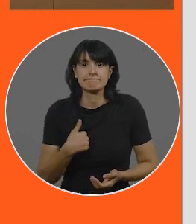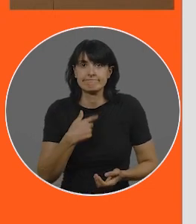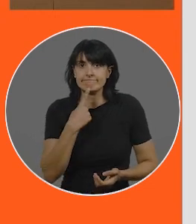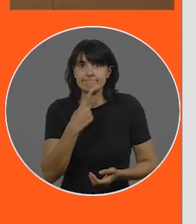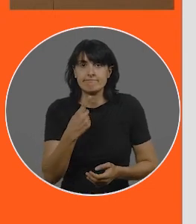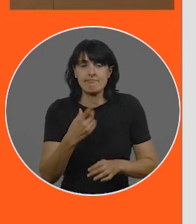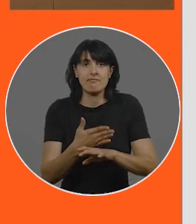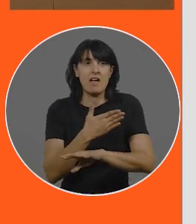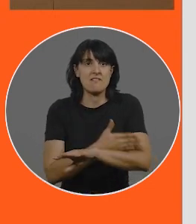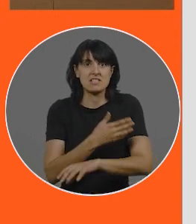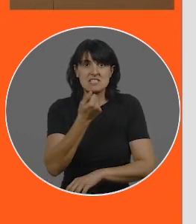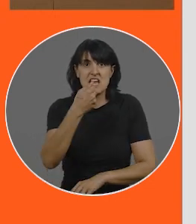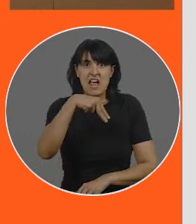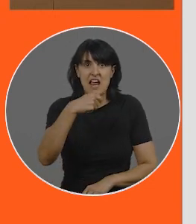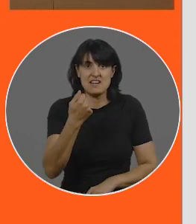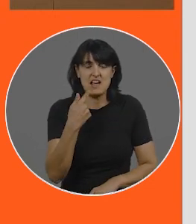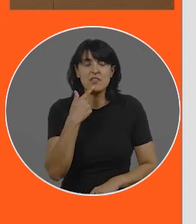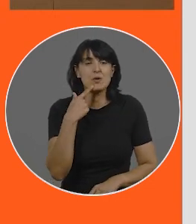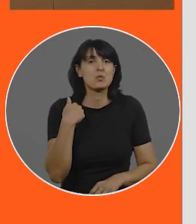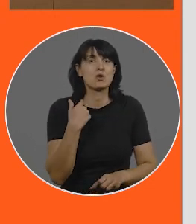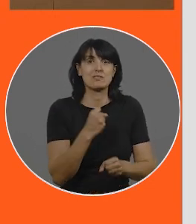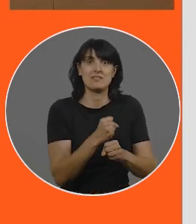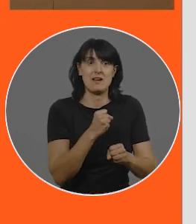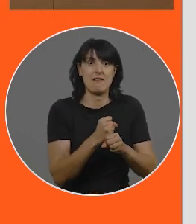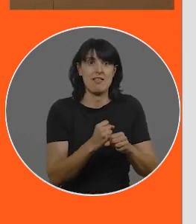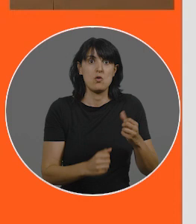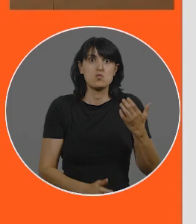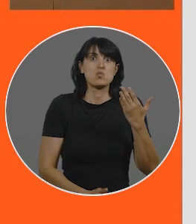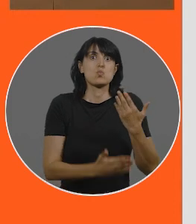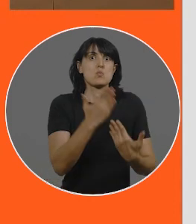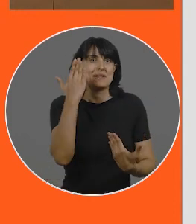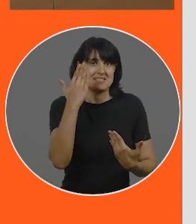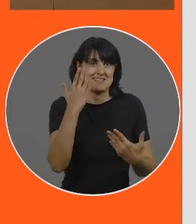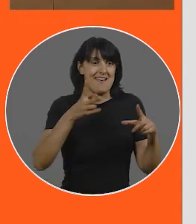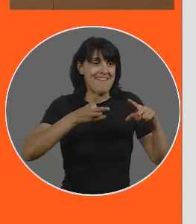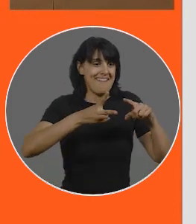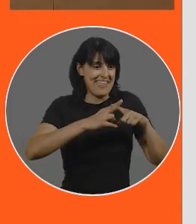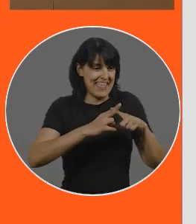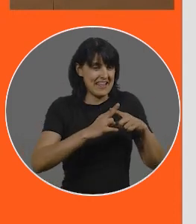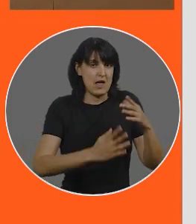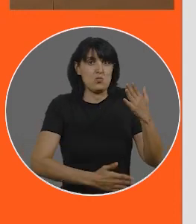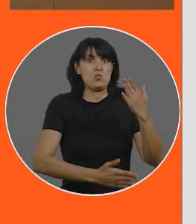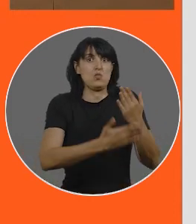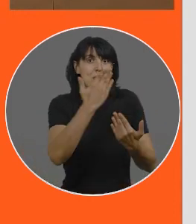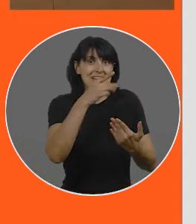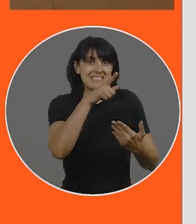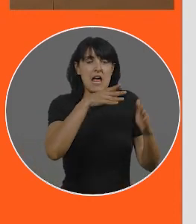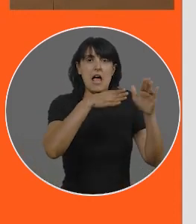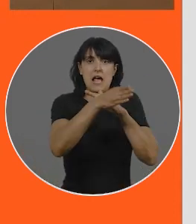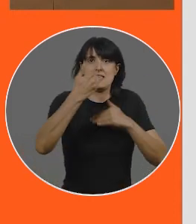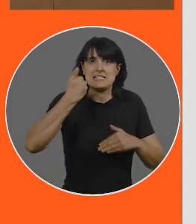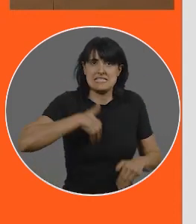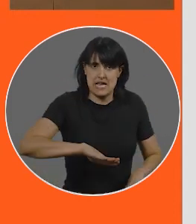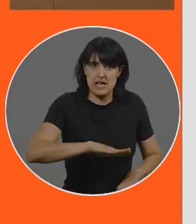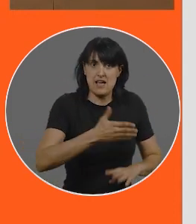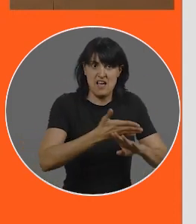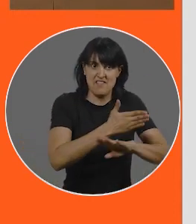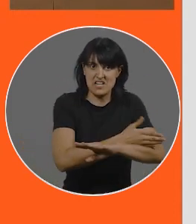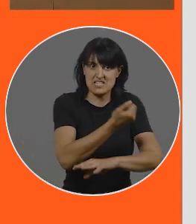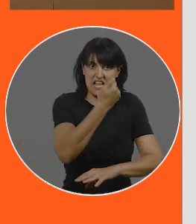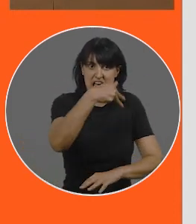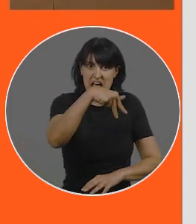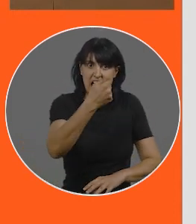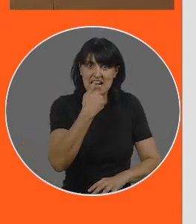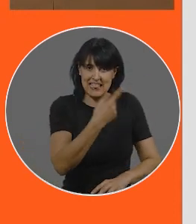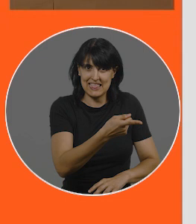jo aquí... Una mica el que deia l'Anna abans, que deia nosaltres treballem a l'inici perquè quan es desenvolupin les eines ja siguin accessibles, no?